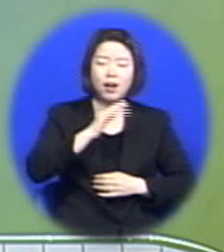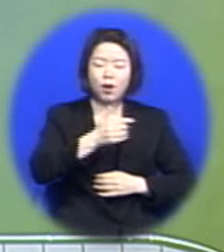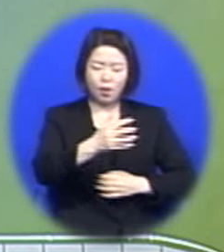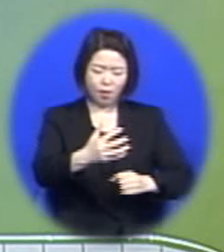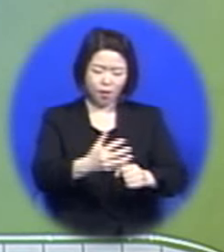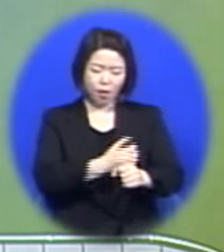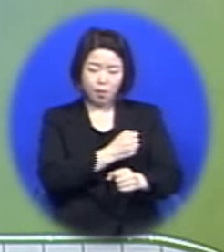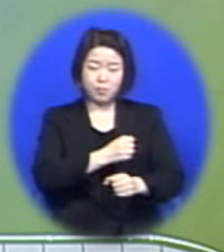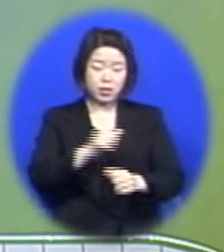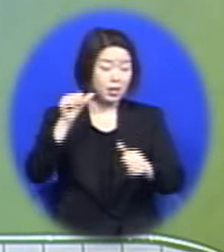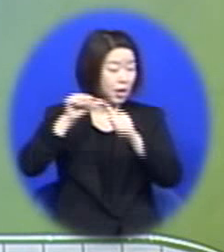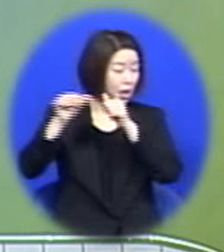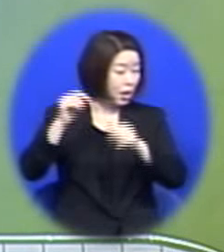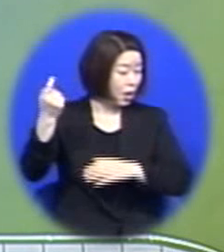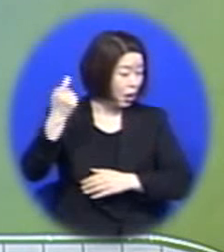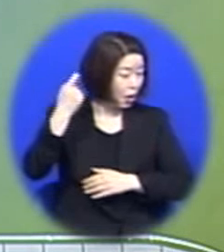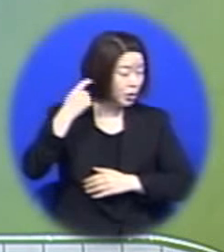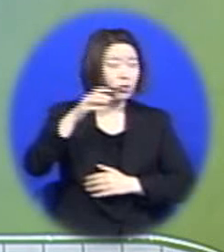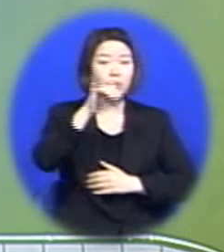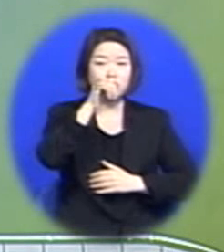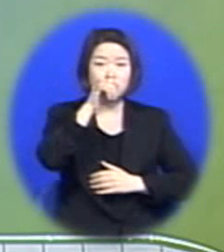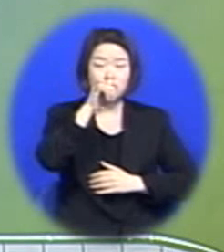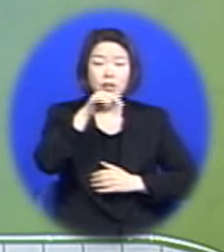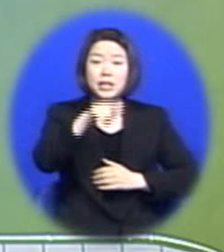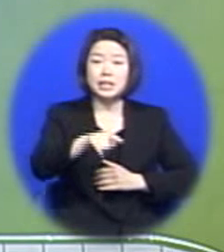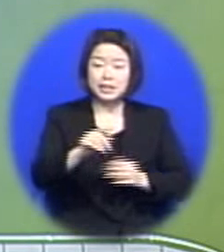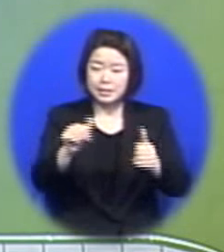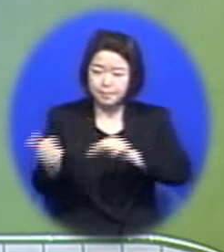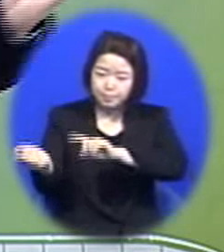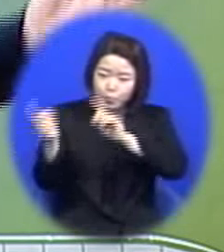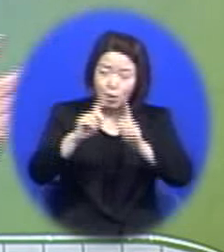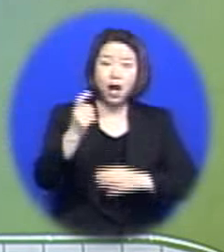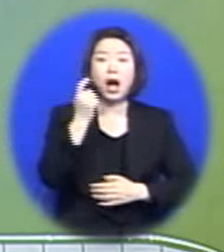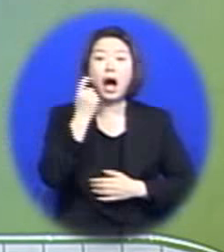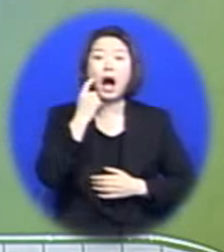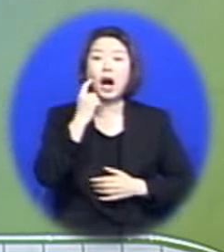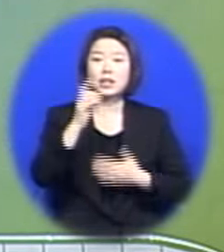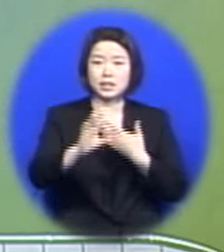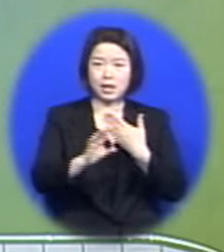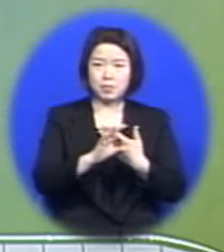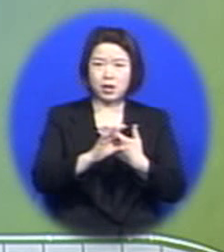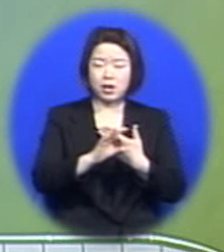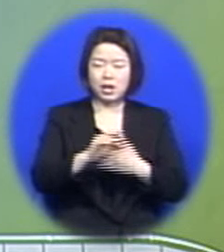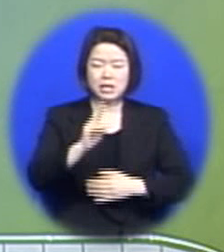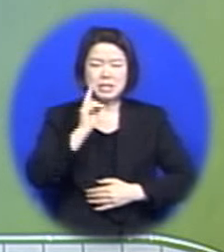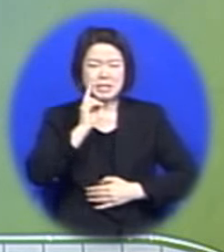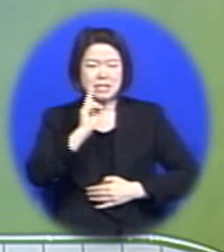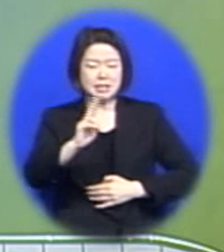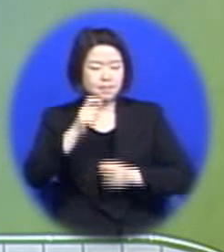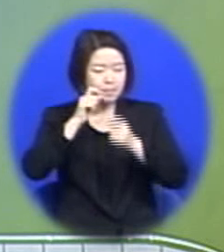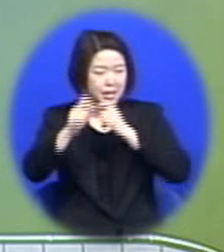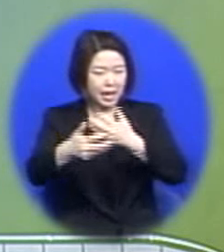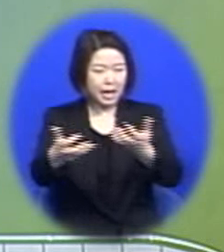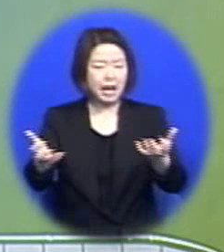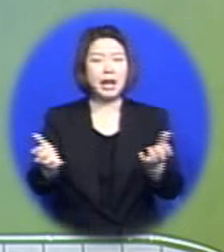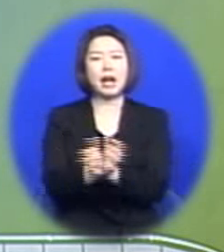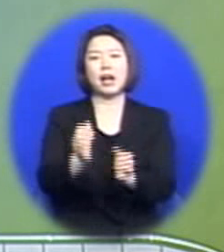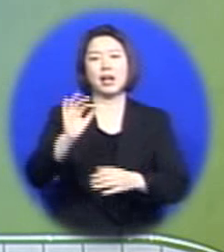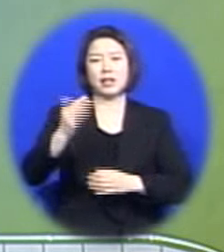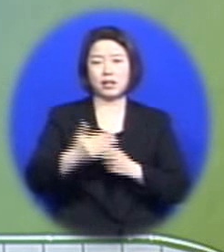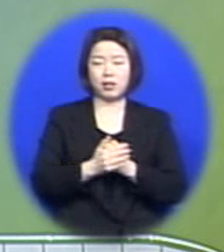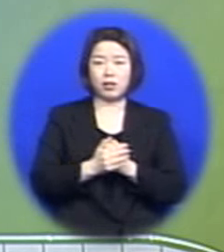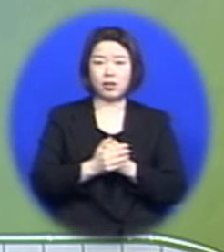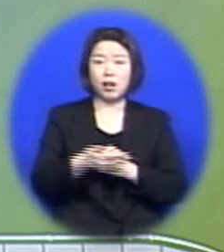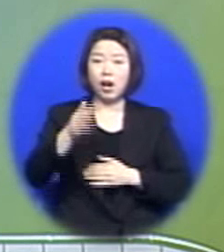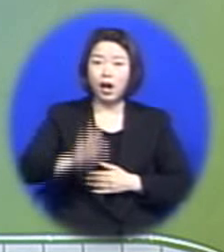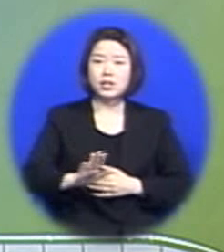있는 거예요. 만약에 이 부활이 거짓이라면 우리는 대사기꾼 집단입니다. 만약에 예수님의 부활이